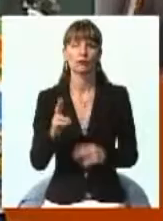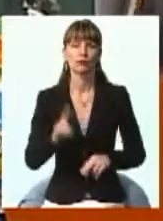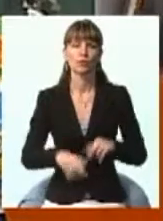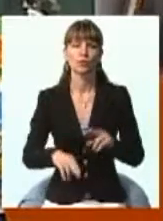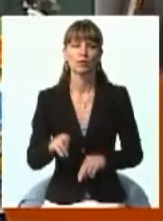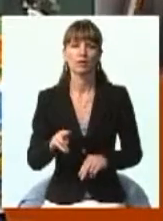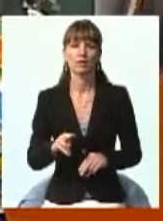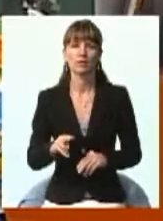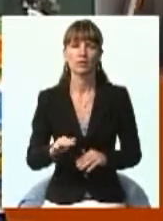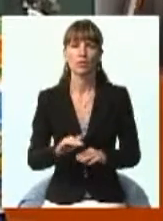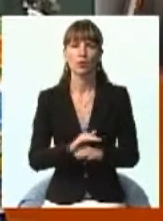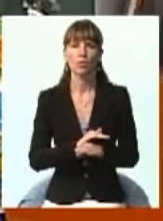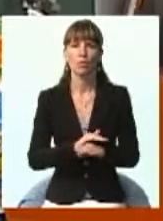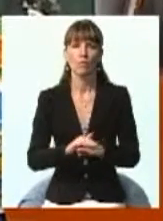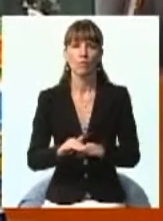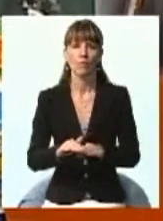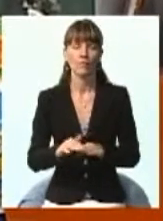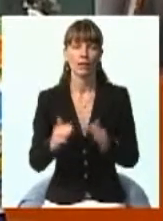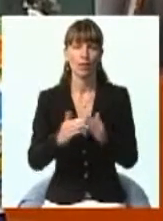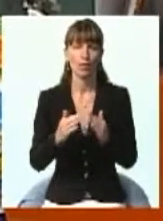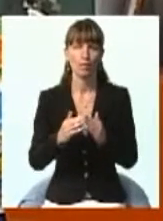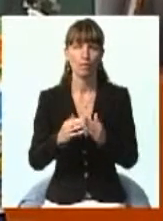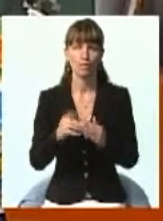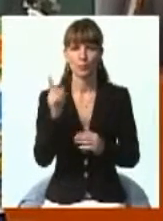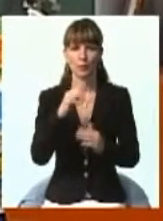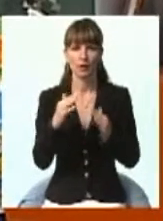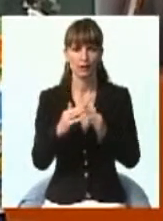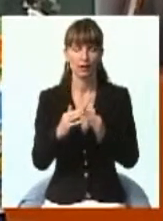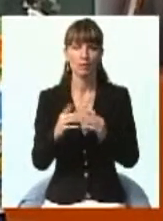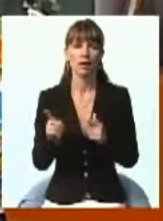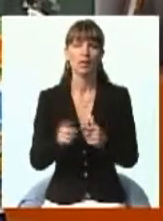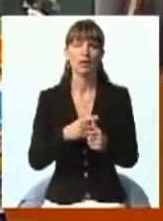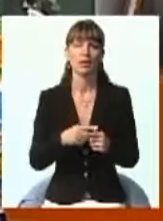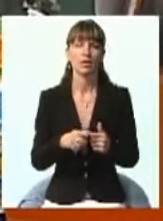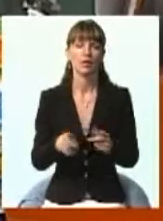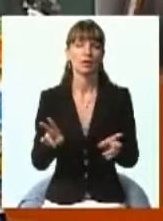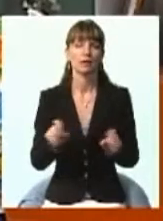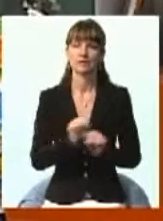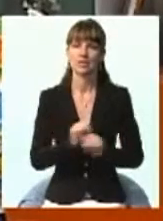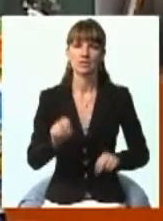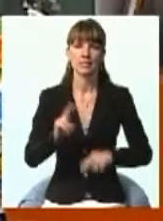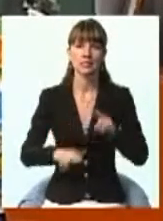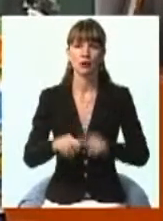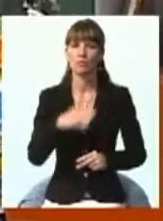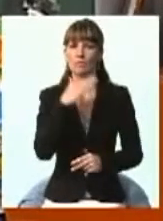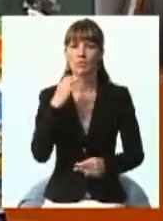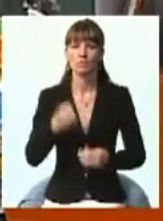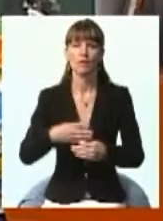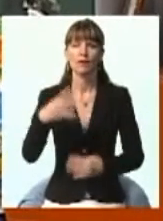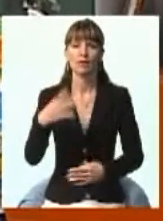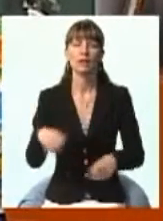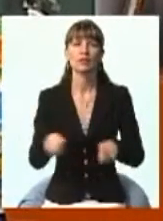будувати поверхівки, високоповерхівки, або не треба будувати їх. Також